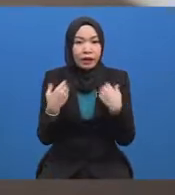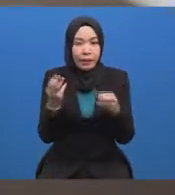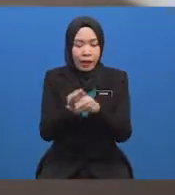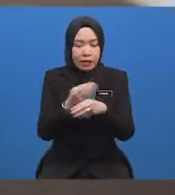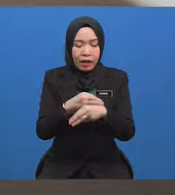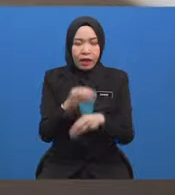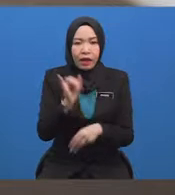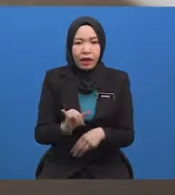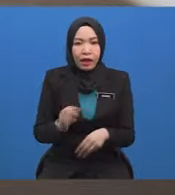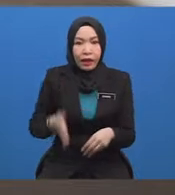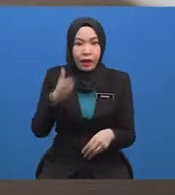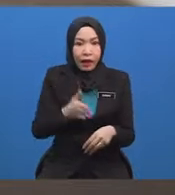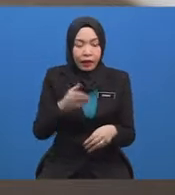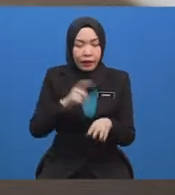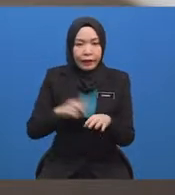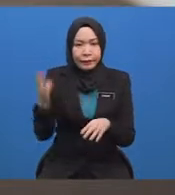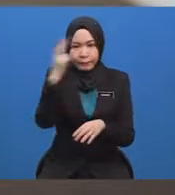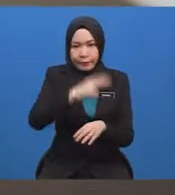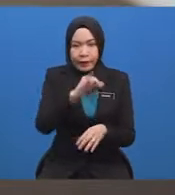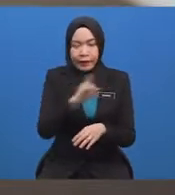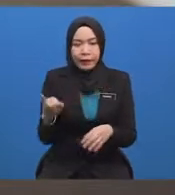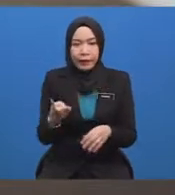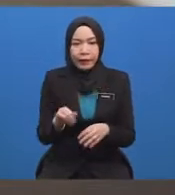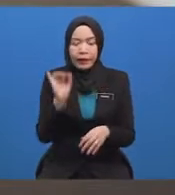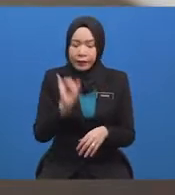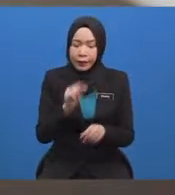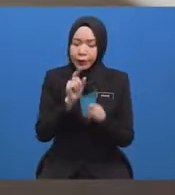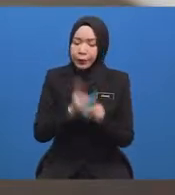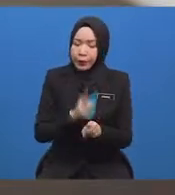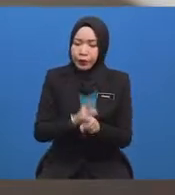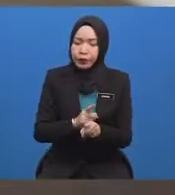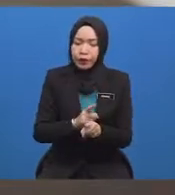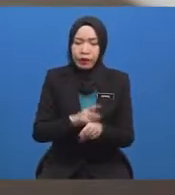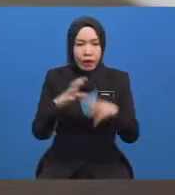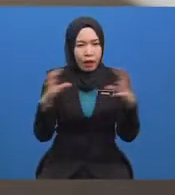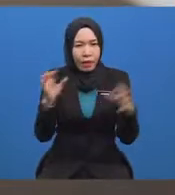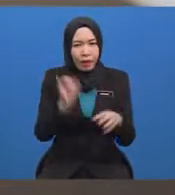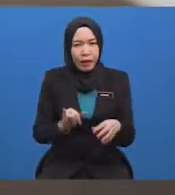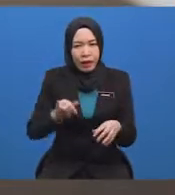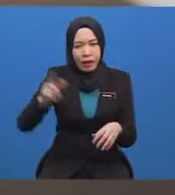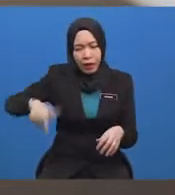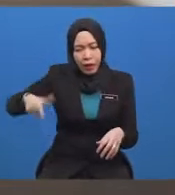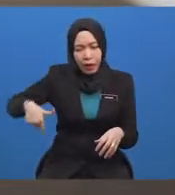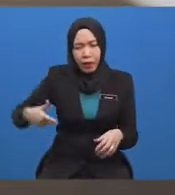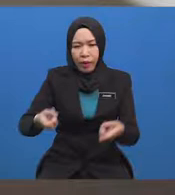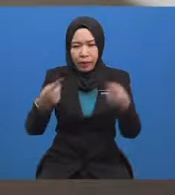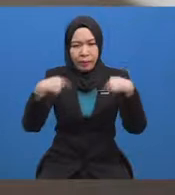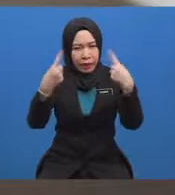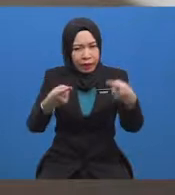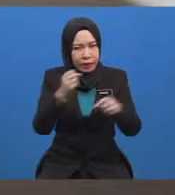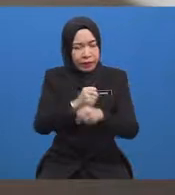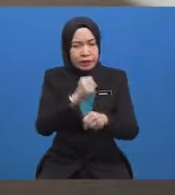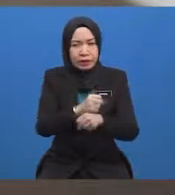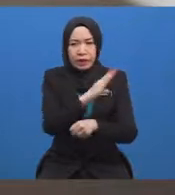ya benar ramai lambat sampai ke tempat kejet ia betul juga tuh murid